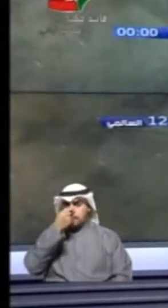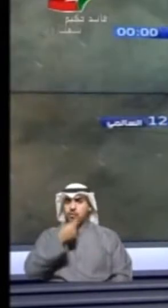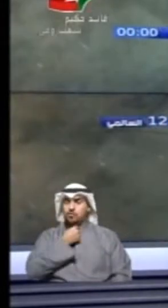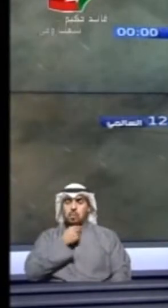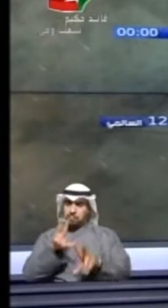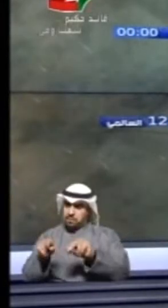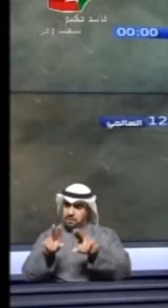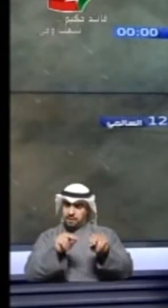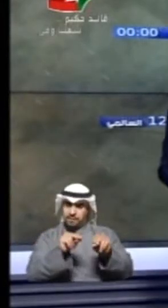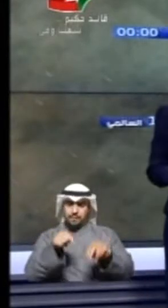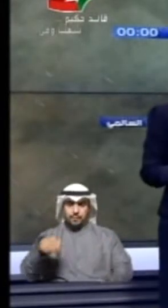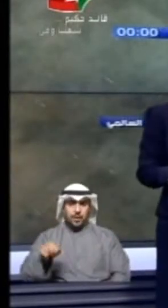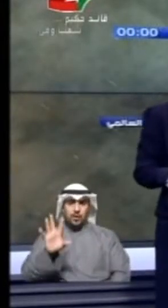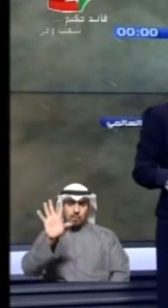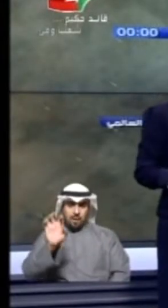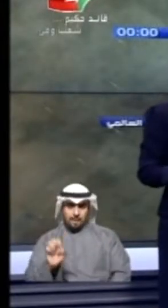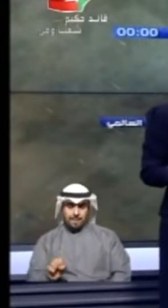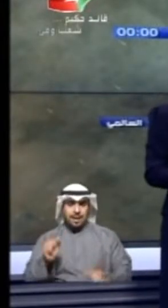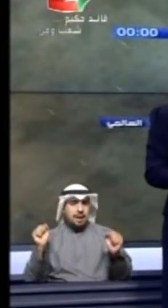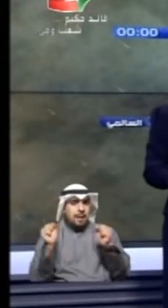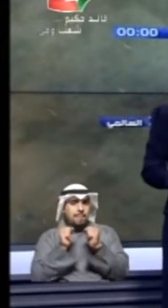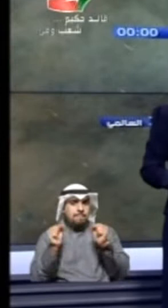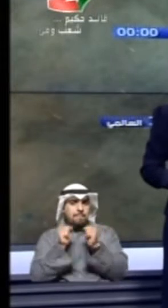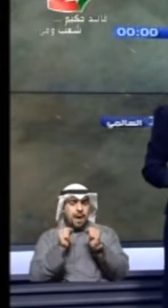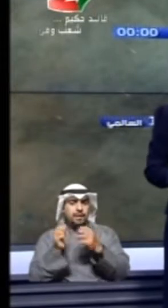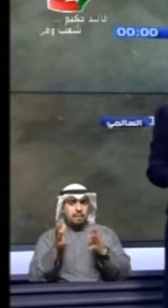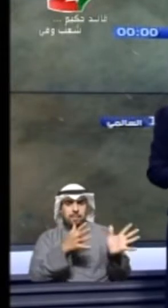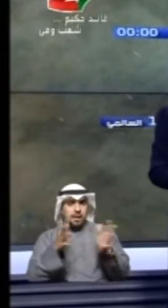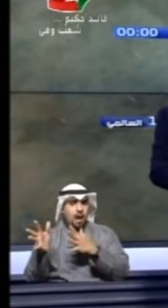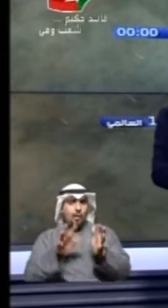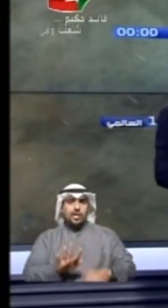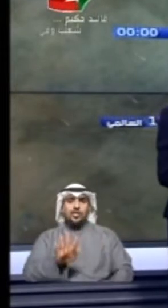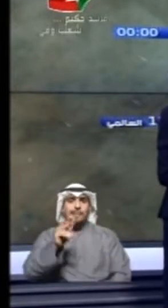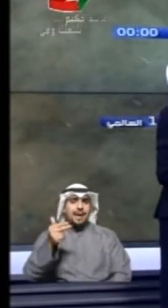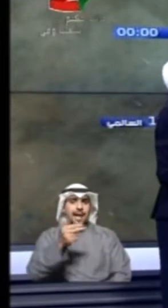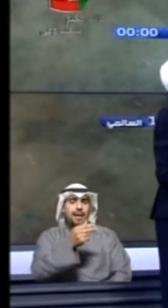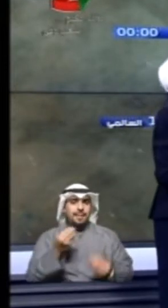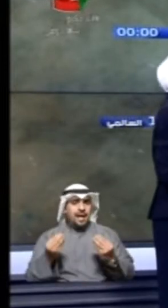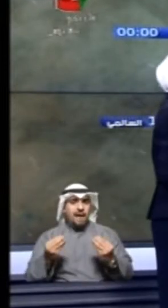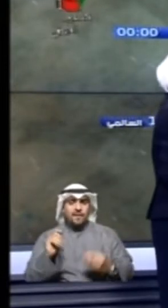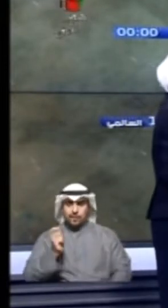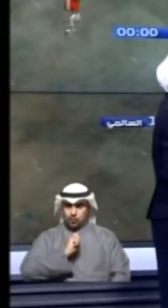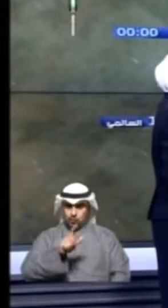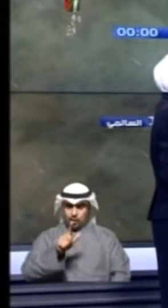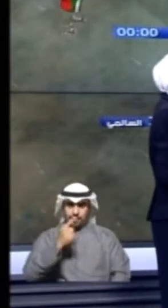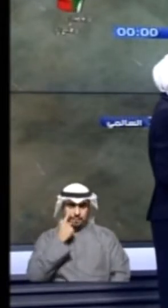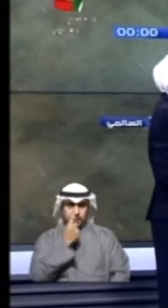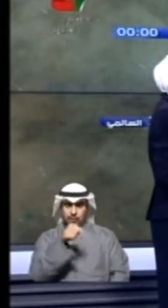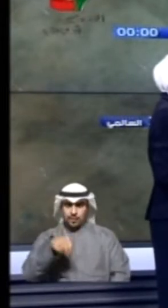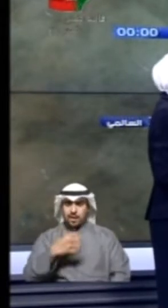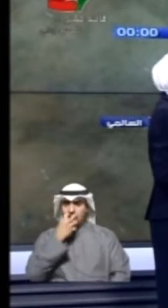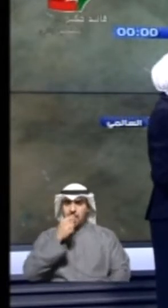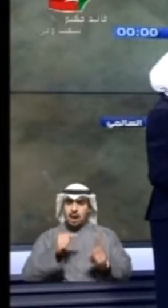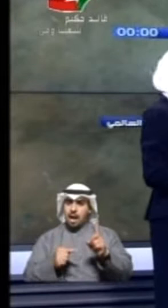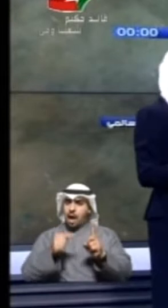الأجواء في منتصف هذه الليلة أجواء معتدلة باردة مع استمرار رياح شمالية غربية خفيفة السرعة ودرجات الحرارة حول